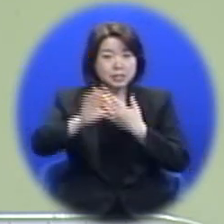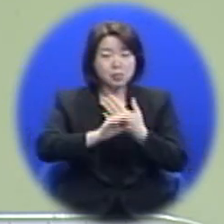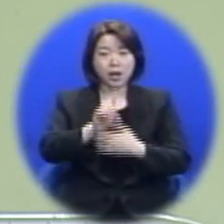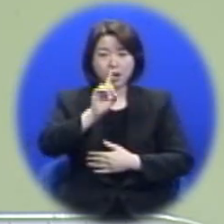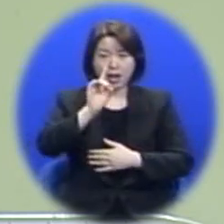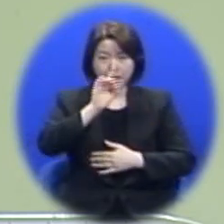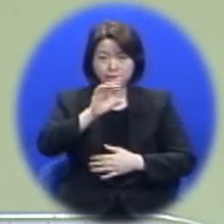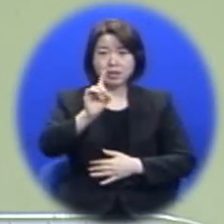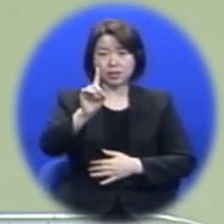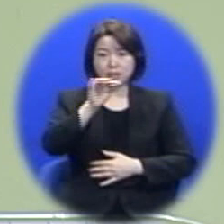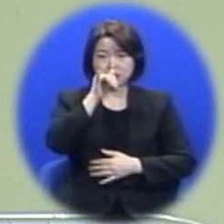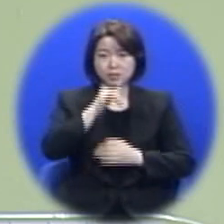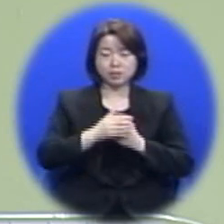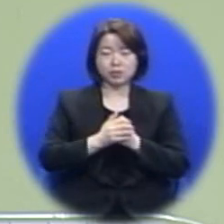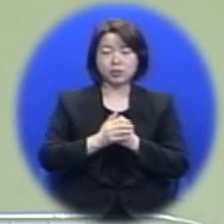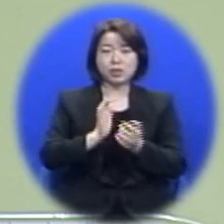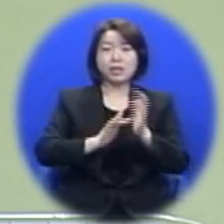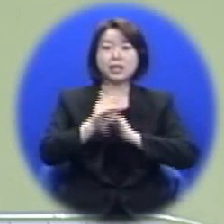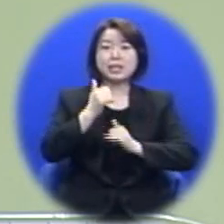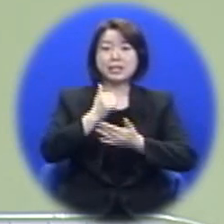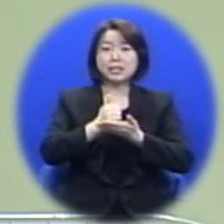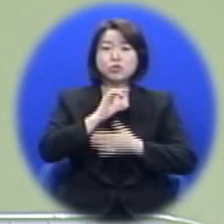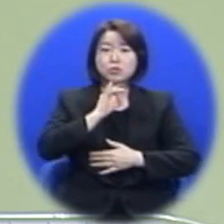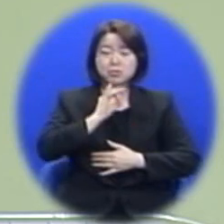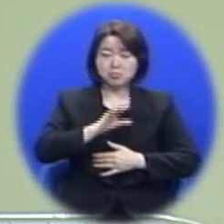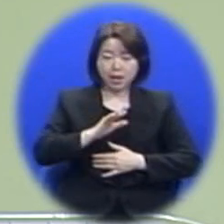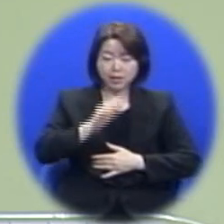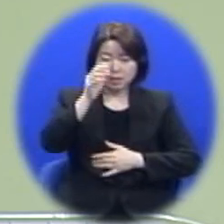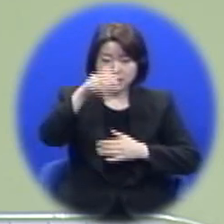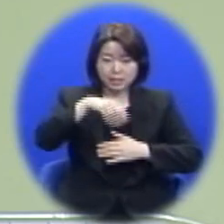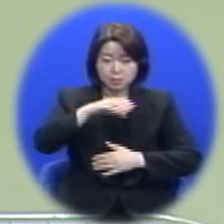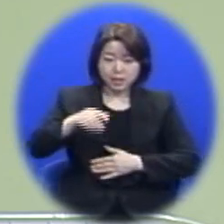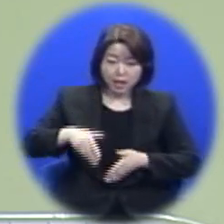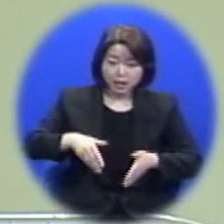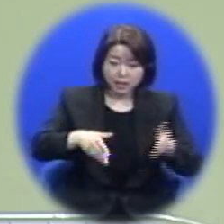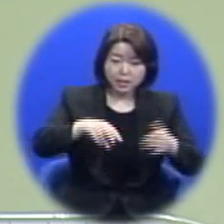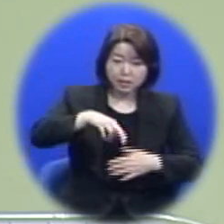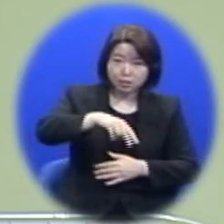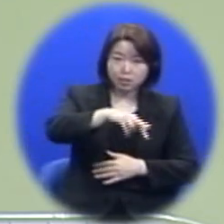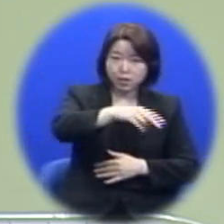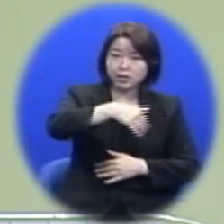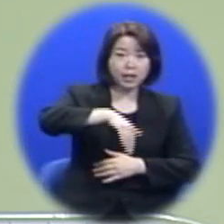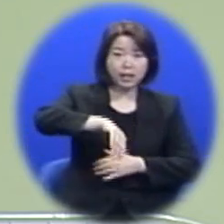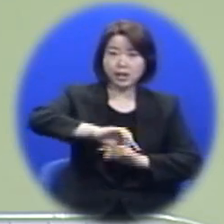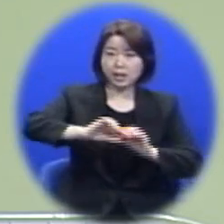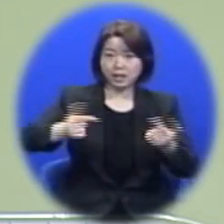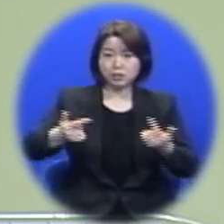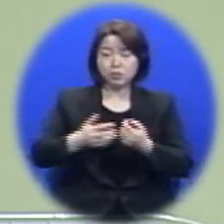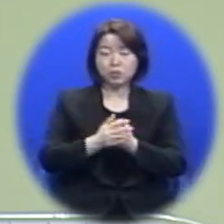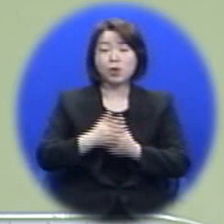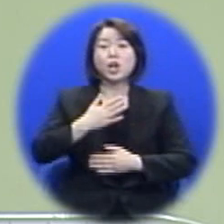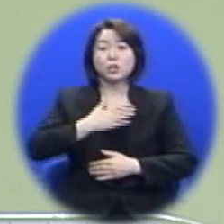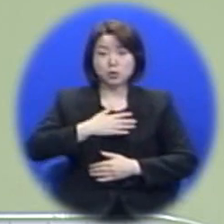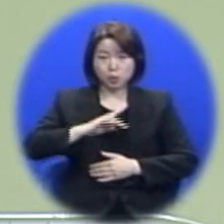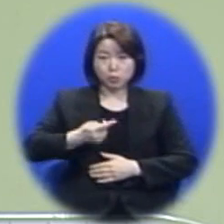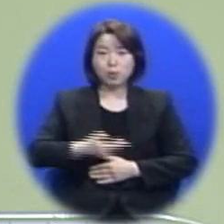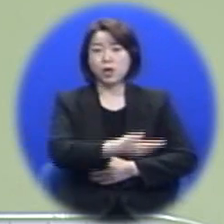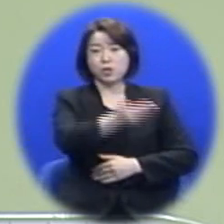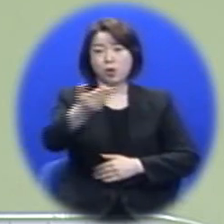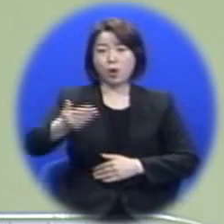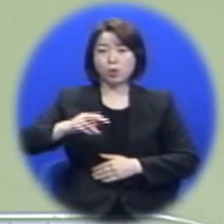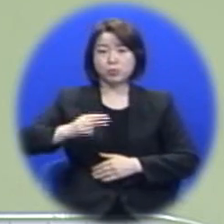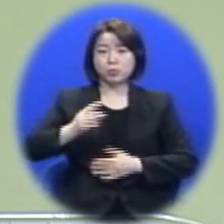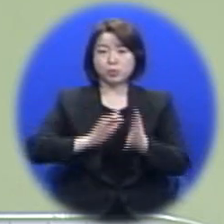그건 예수님만 십자가의 길을 걸어가신 게 아니고 저도 여러분도 다 예수 믿는